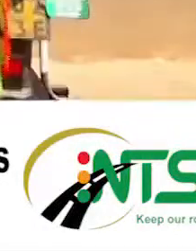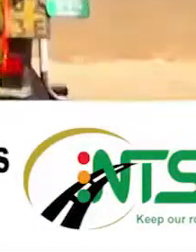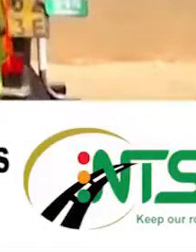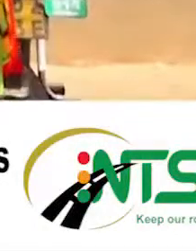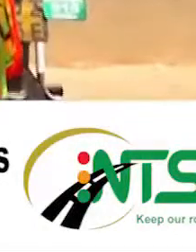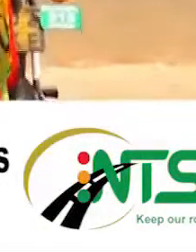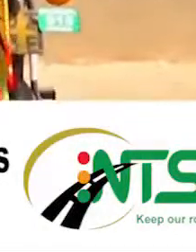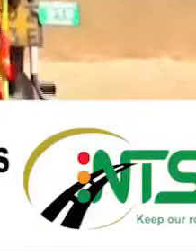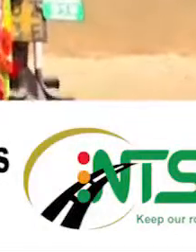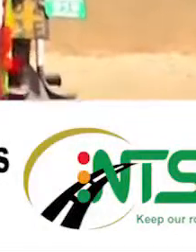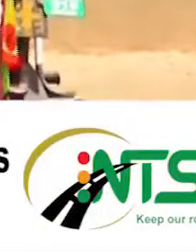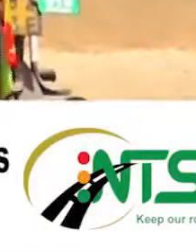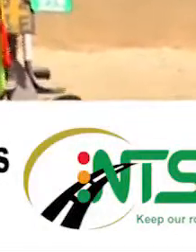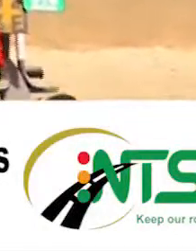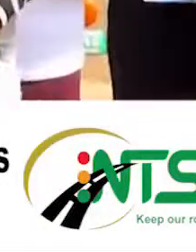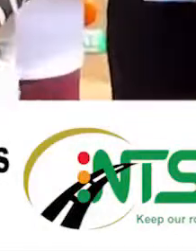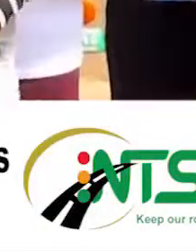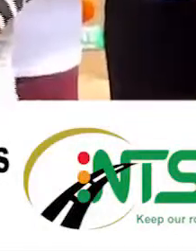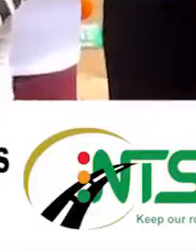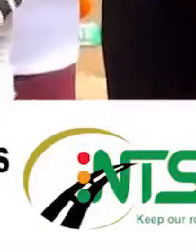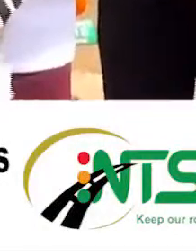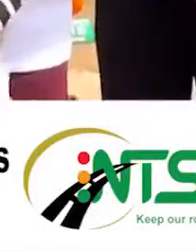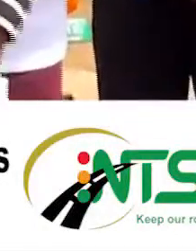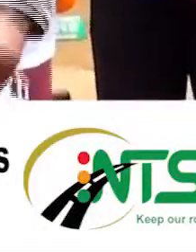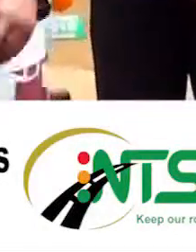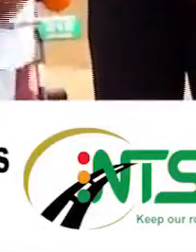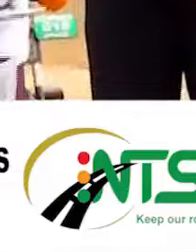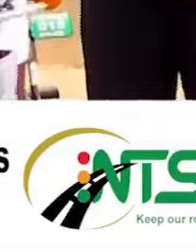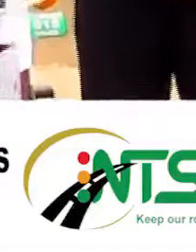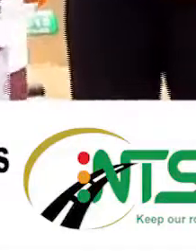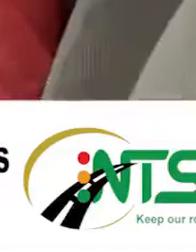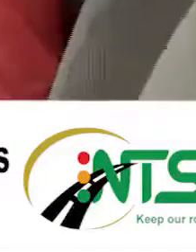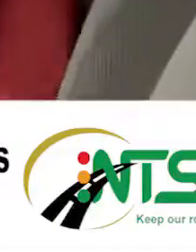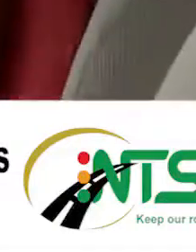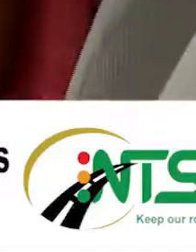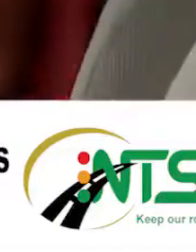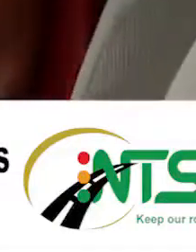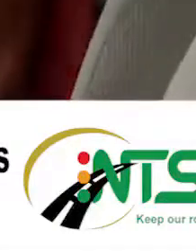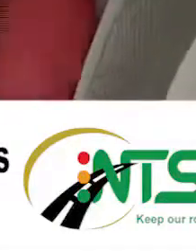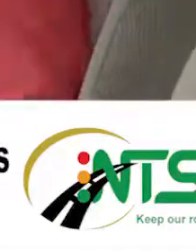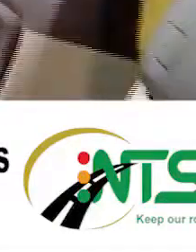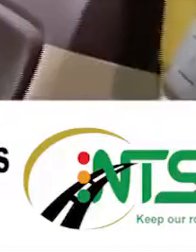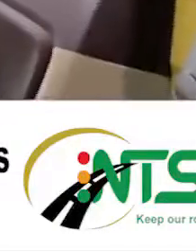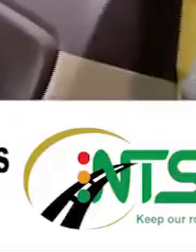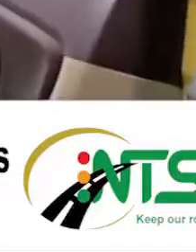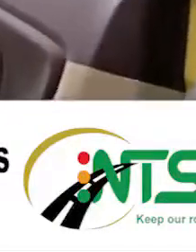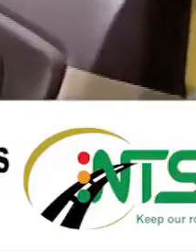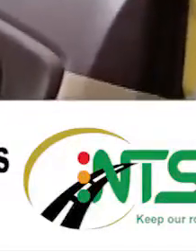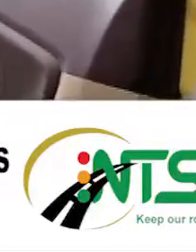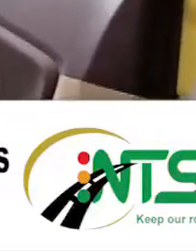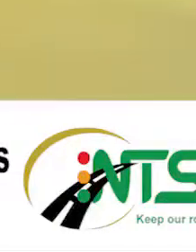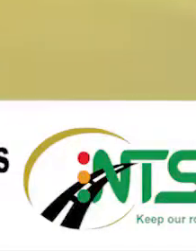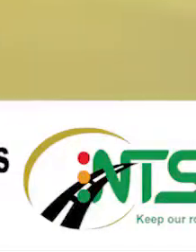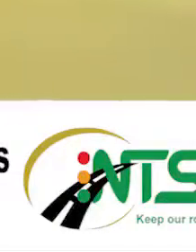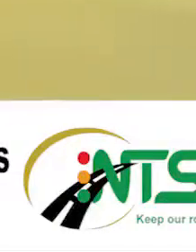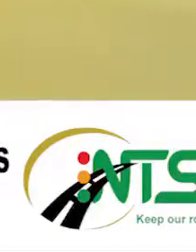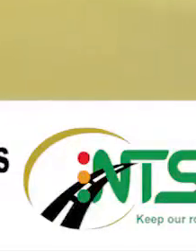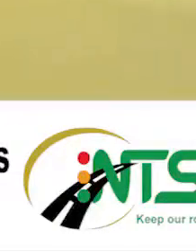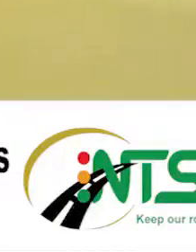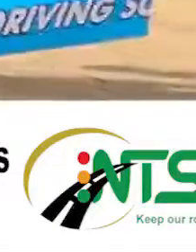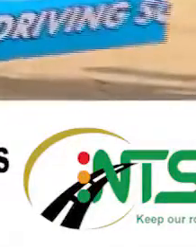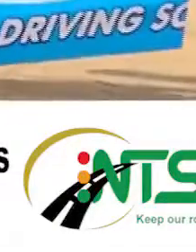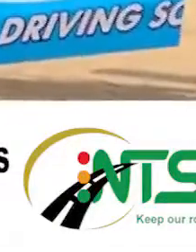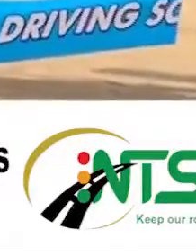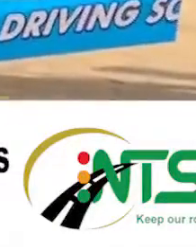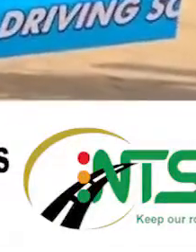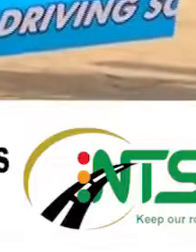kuu, Wizara ya Afya pamoja na NTSA ili kuzuia kusambaa kwa COVID-19.